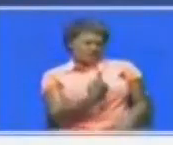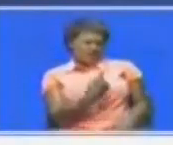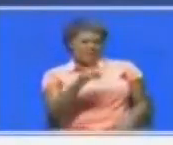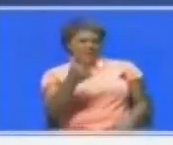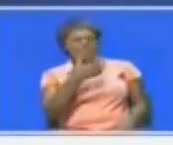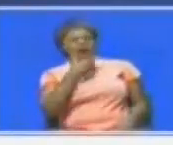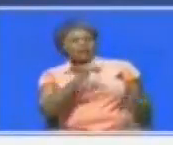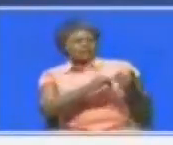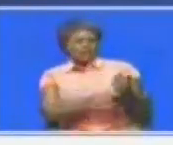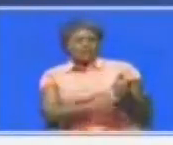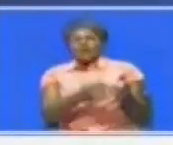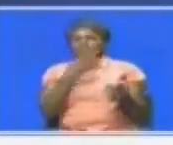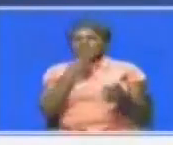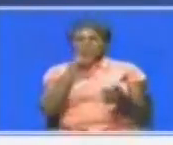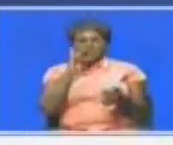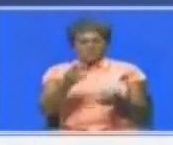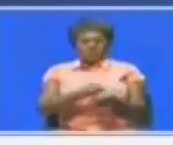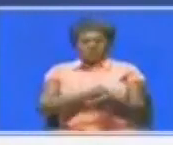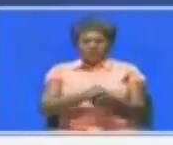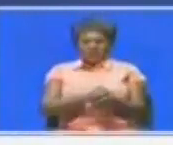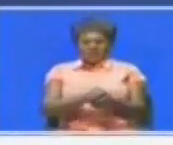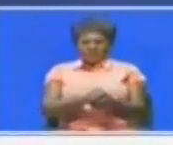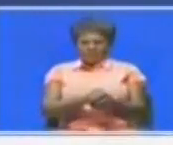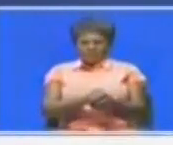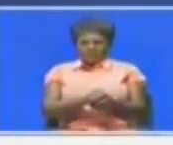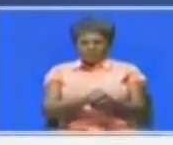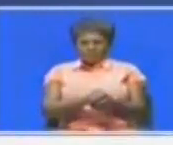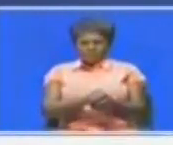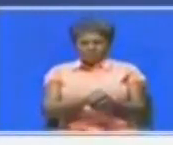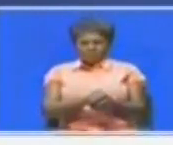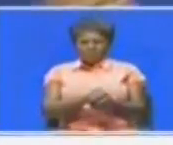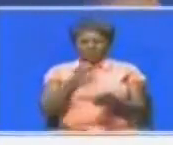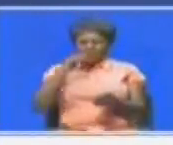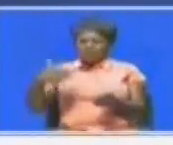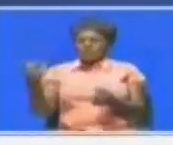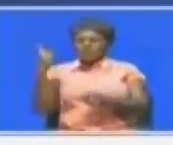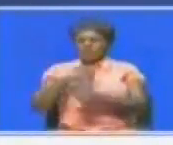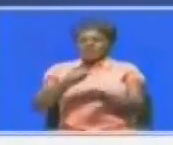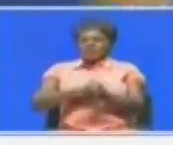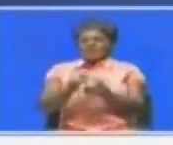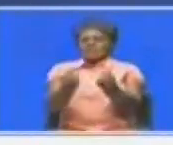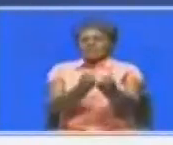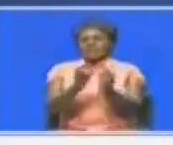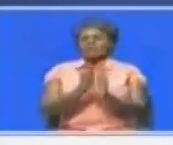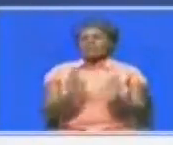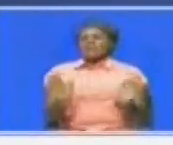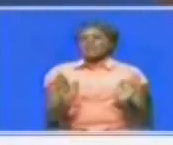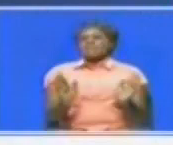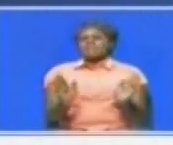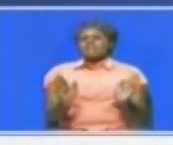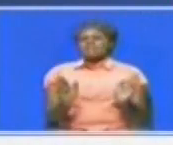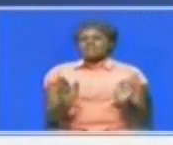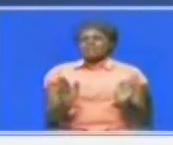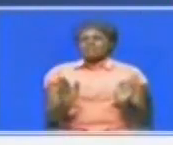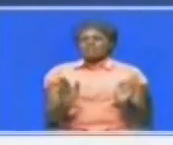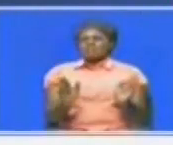wenyewe. Alafu hao wanaume wanakuona Friday peke yake. Hakuna mwanaume atakao kaa na kuja kukuona kila siku. Atakuona Friday na Saturday. Kwa nini unataka mwanaume atakao na kuja